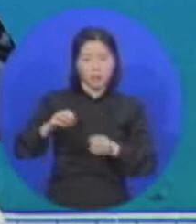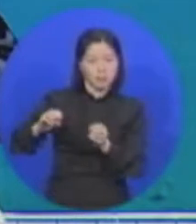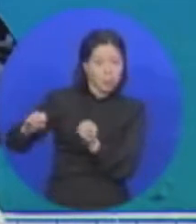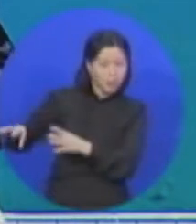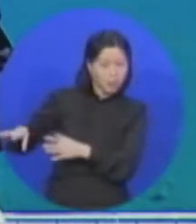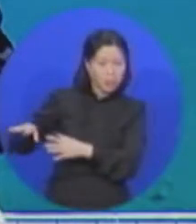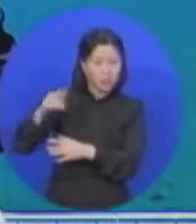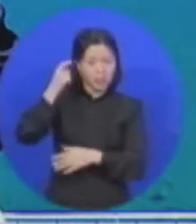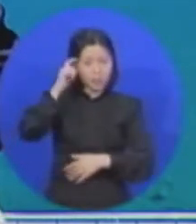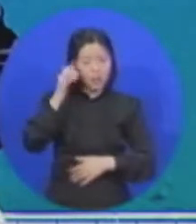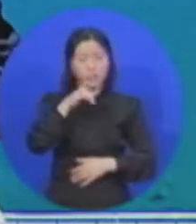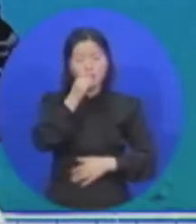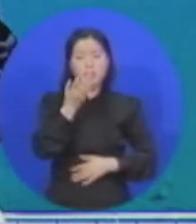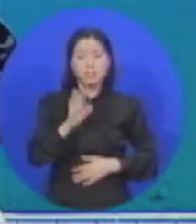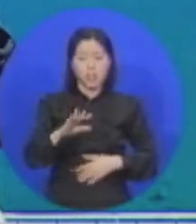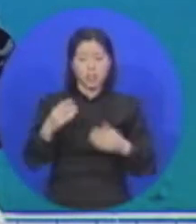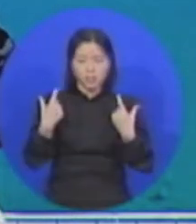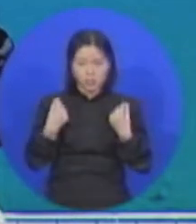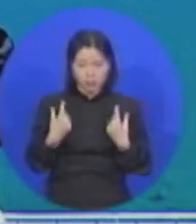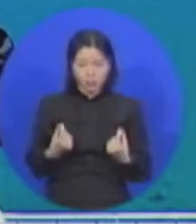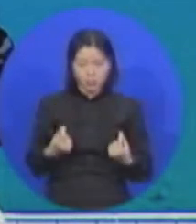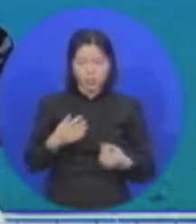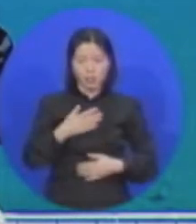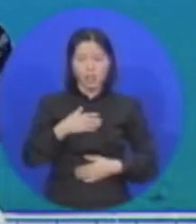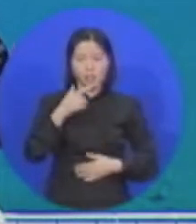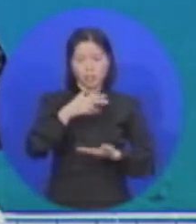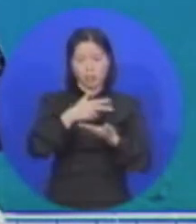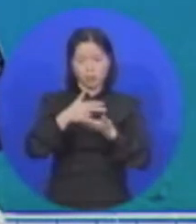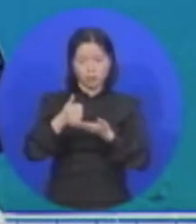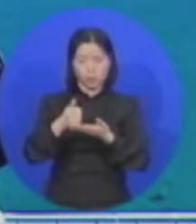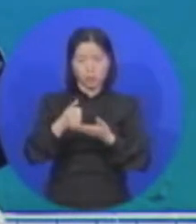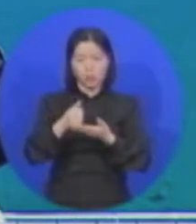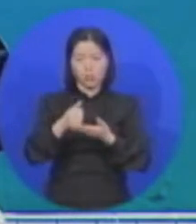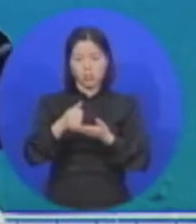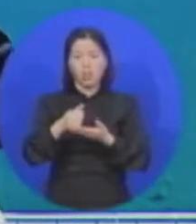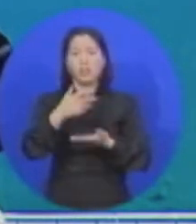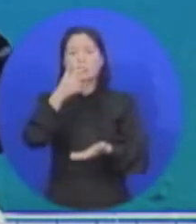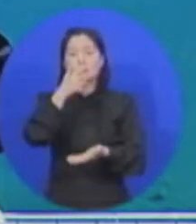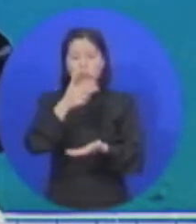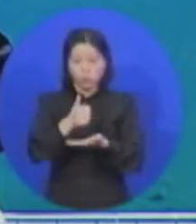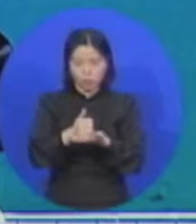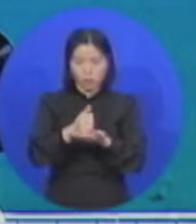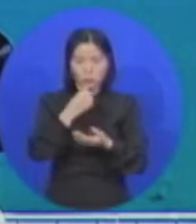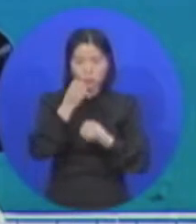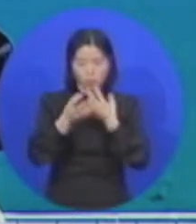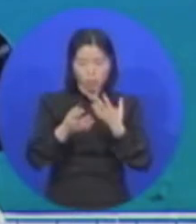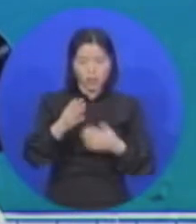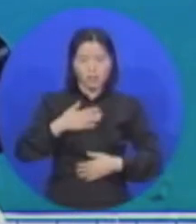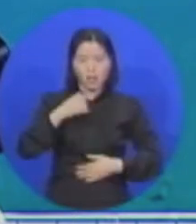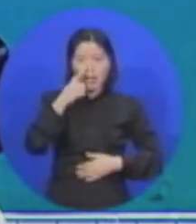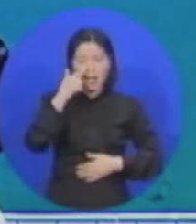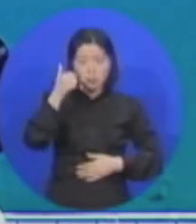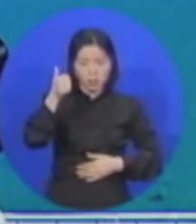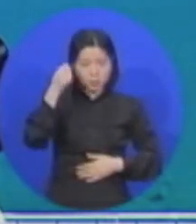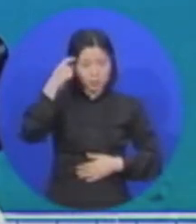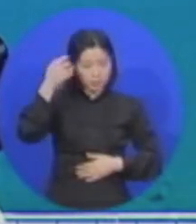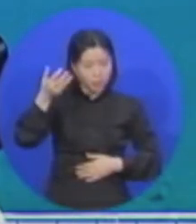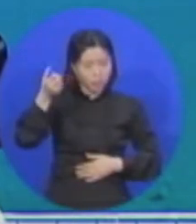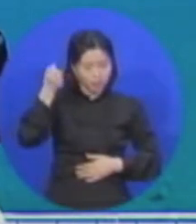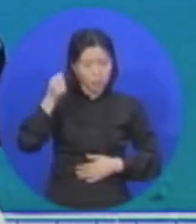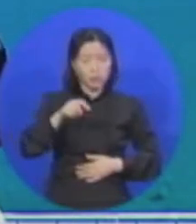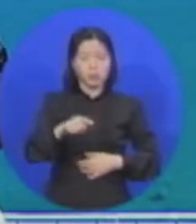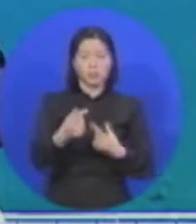여전히 나는 예수님을 주님 이라고 고백해요 하나님은 여전히 내 아버지라고 믿어요 그렇게 기도도 하고